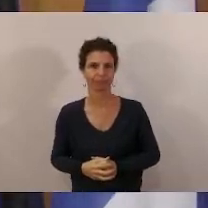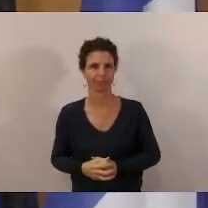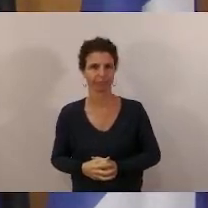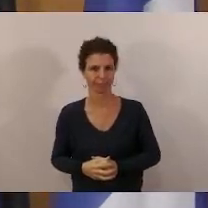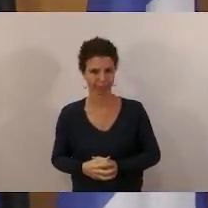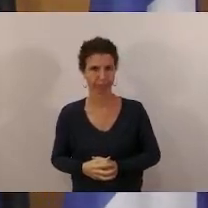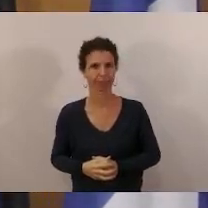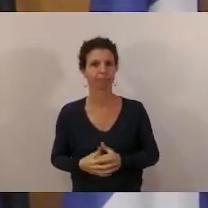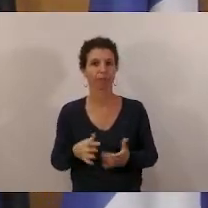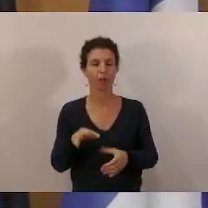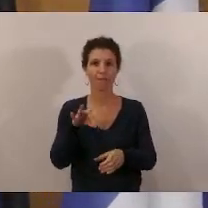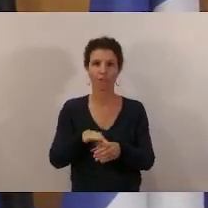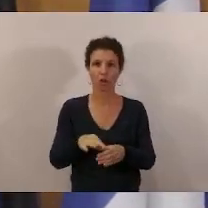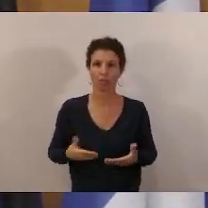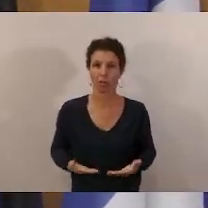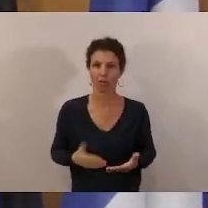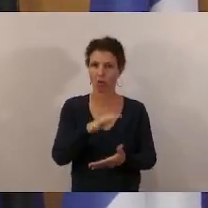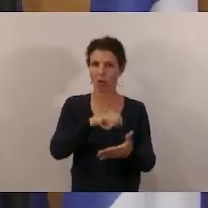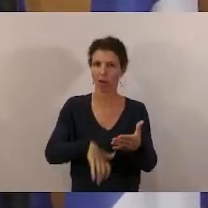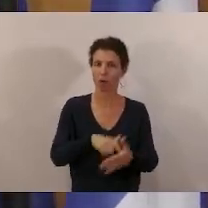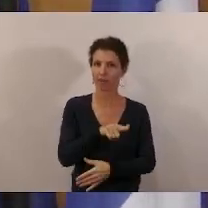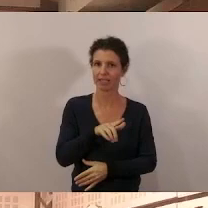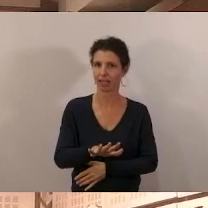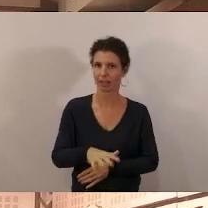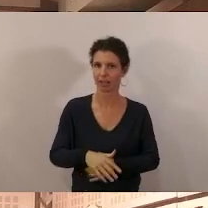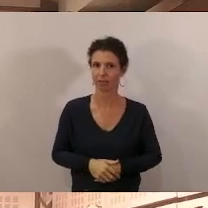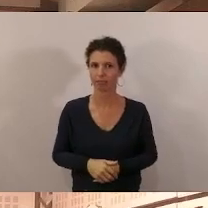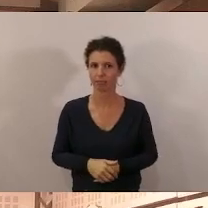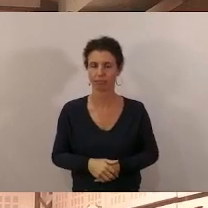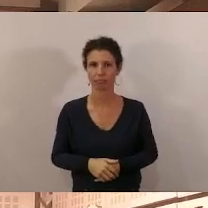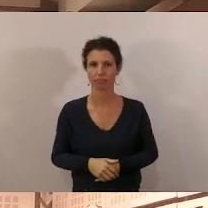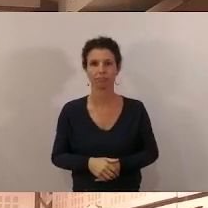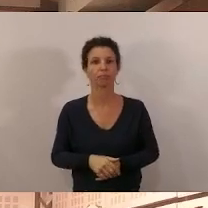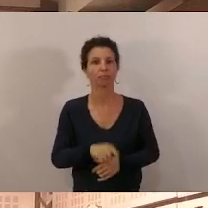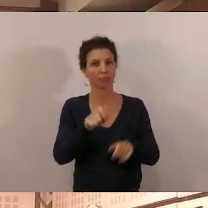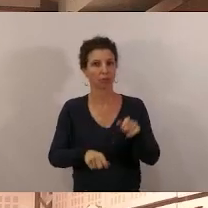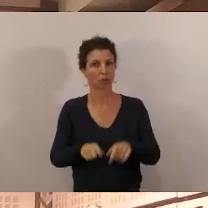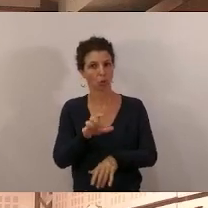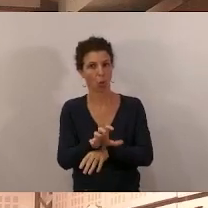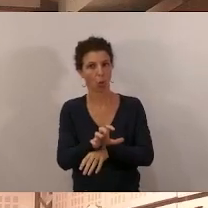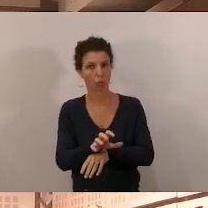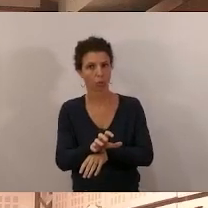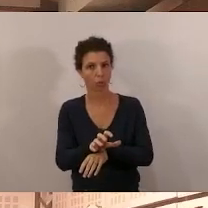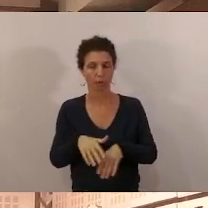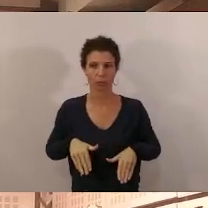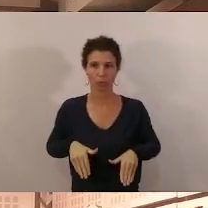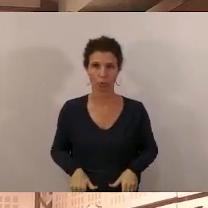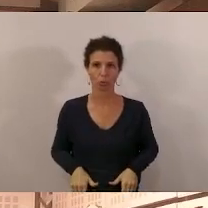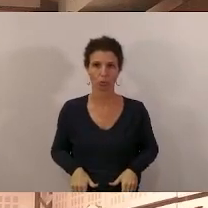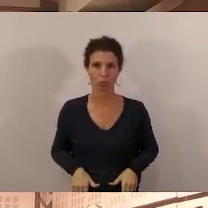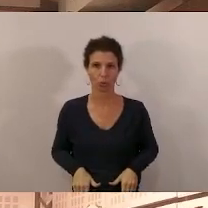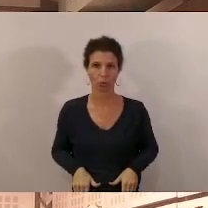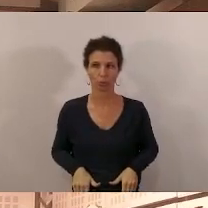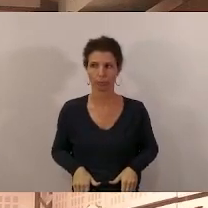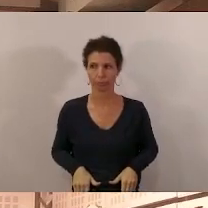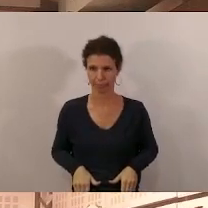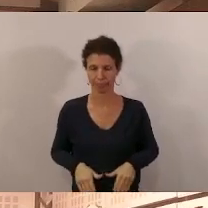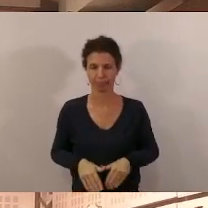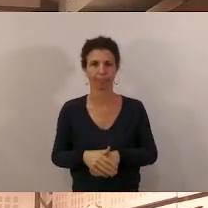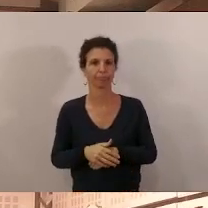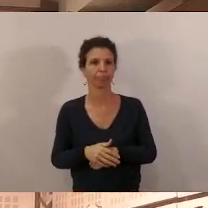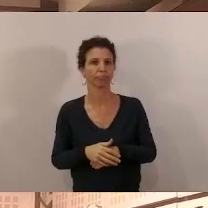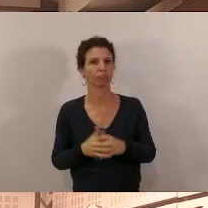Je prends les votes sur le rapport 25. Y a-t-il des contre, des abstentions ?